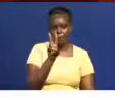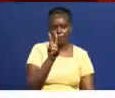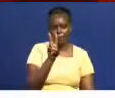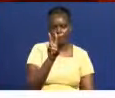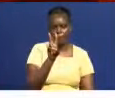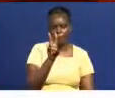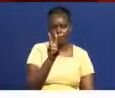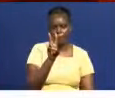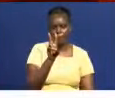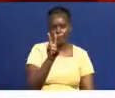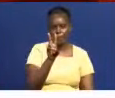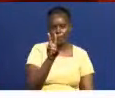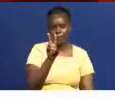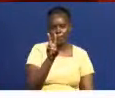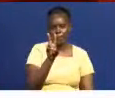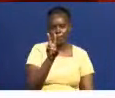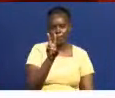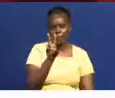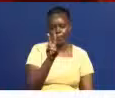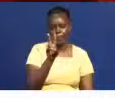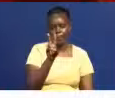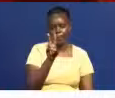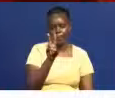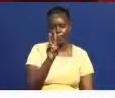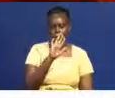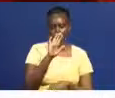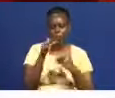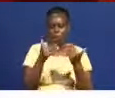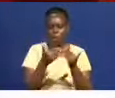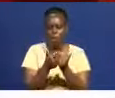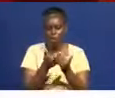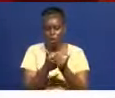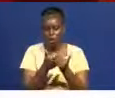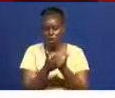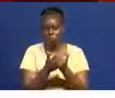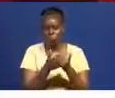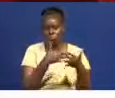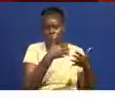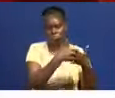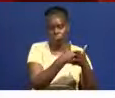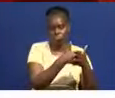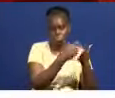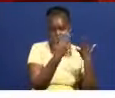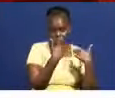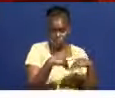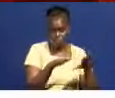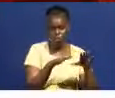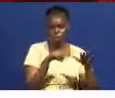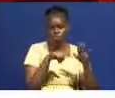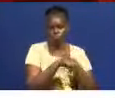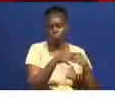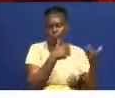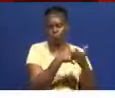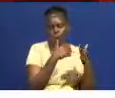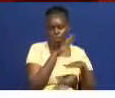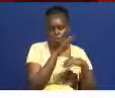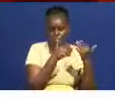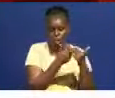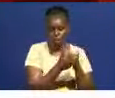nataka kusema kwamba wale wote ambao wameshikwa wako ndani hivi